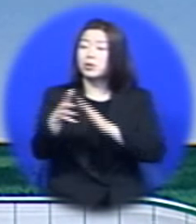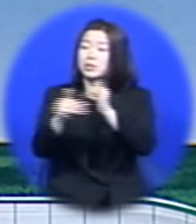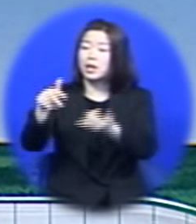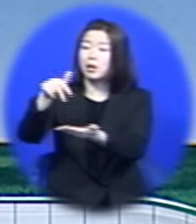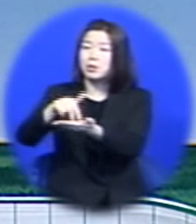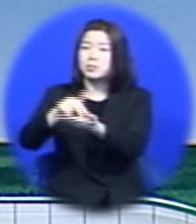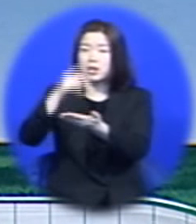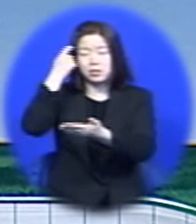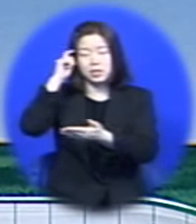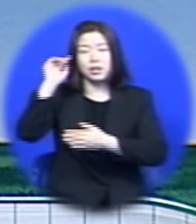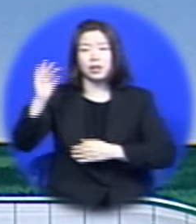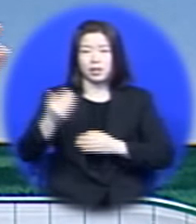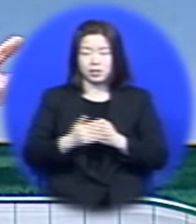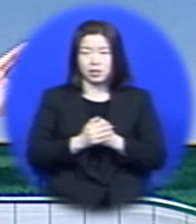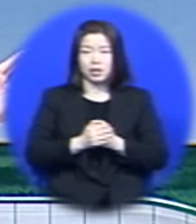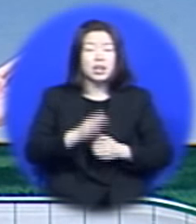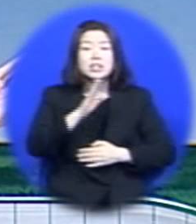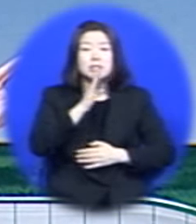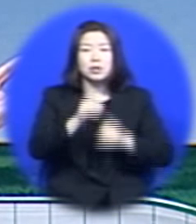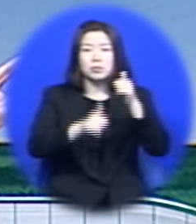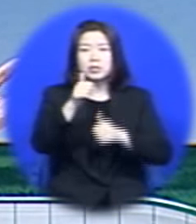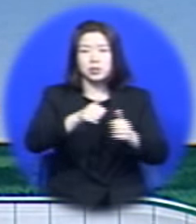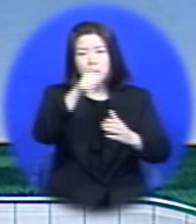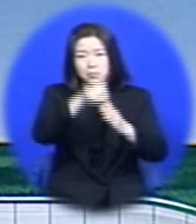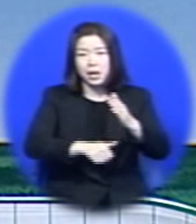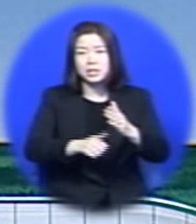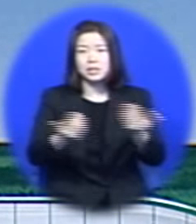언제나. 그러면 시험될 일이 없어요.